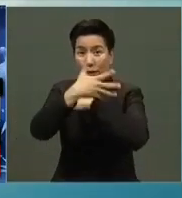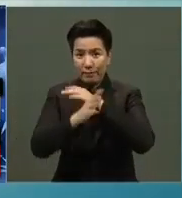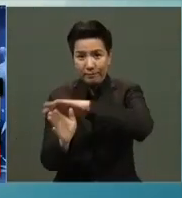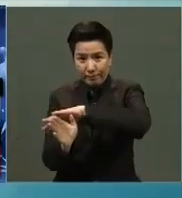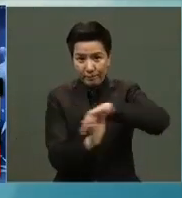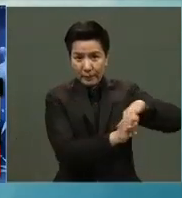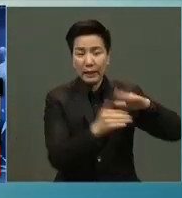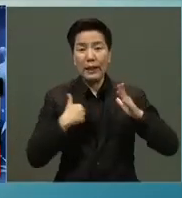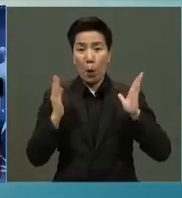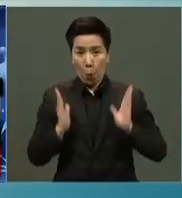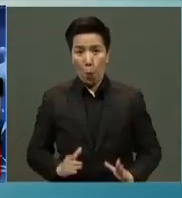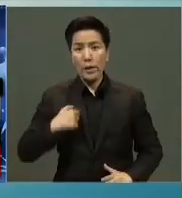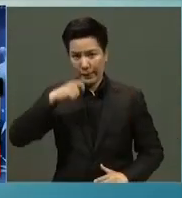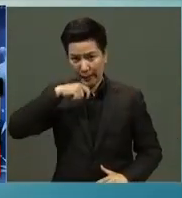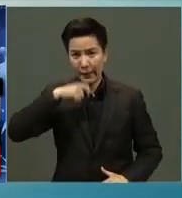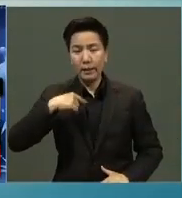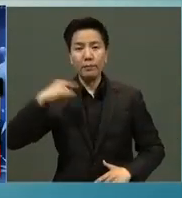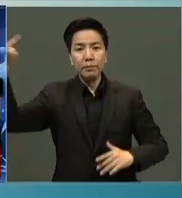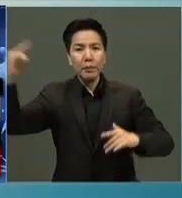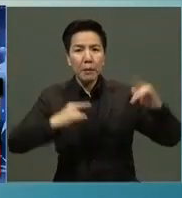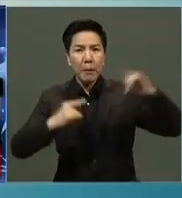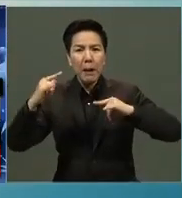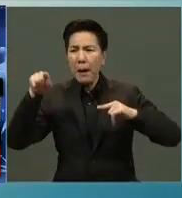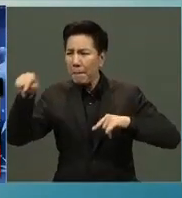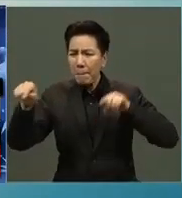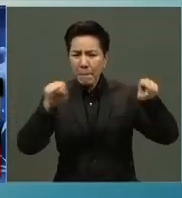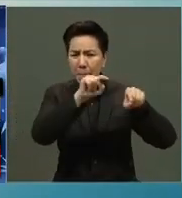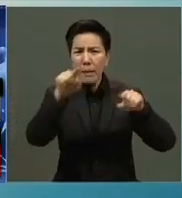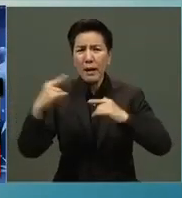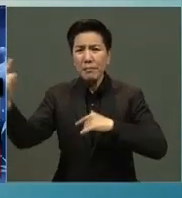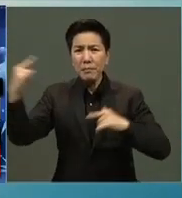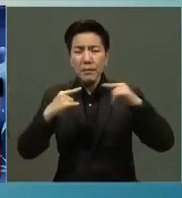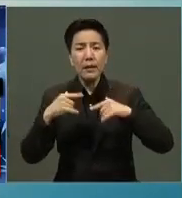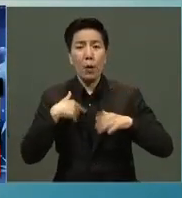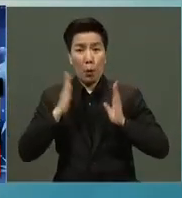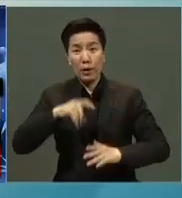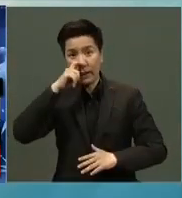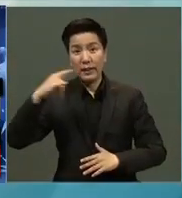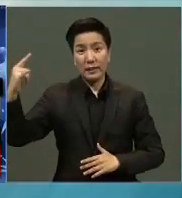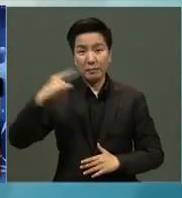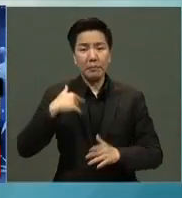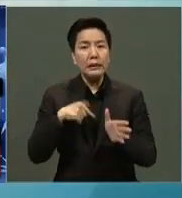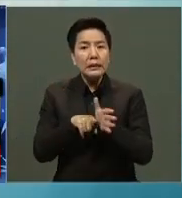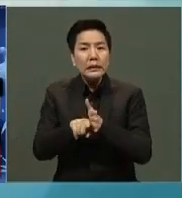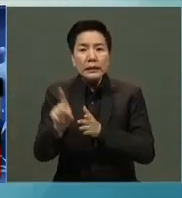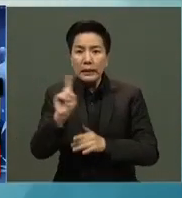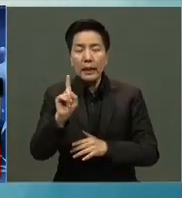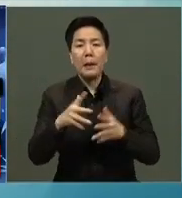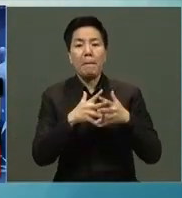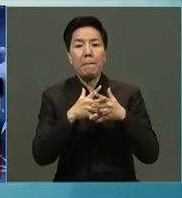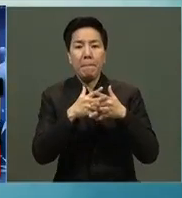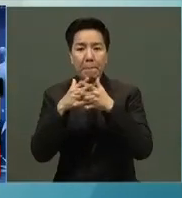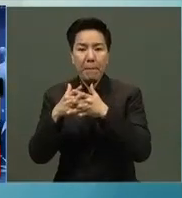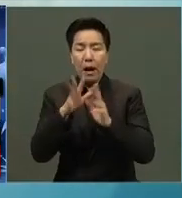ประเทศมีประเทศไหนบ้างที่รายงานเพราะว่าติดเชื้อจากประเทศนั้นที่เป็นต้นทางพบว่าจาก